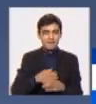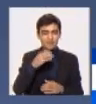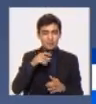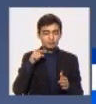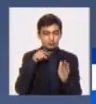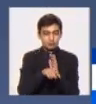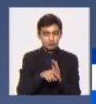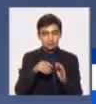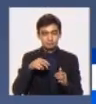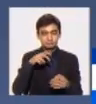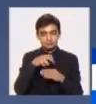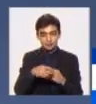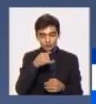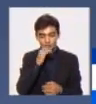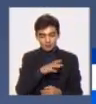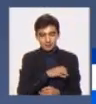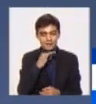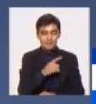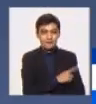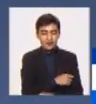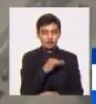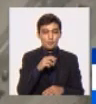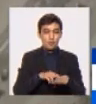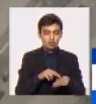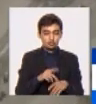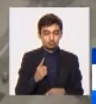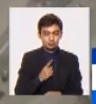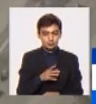входа внутрь. Внизу его уже поджидали врачи и полиция.